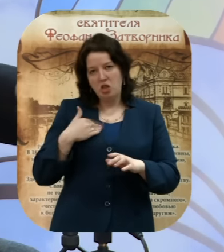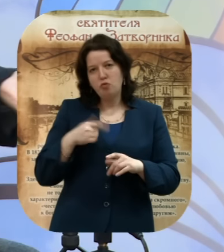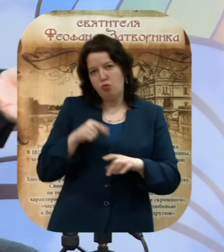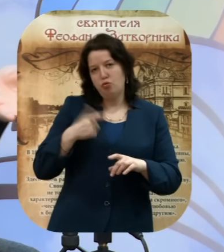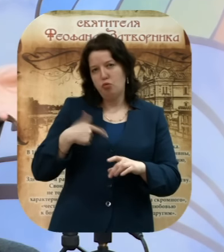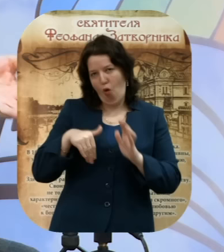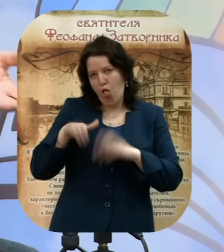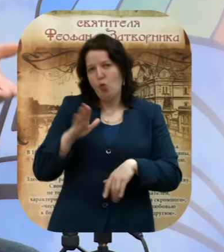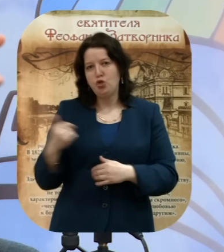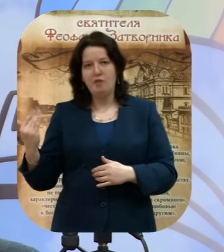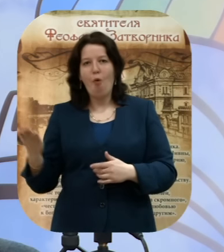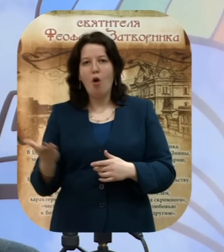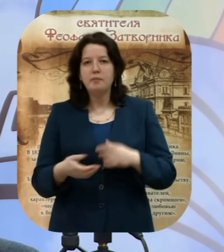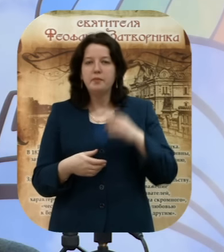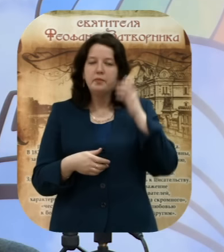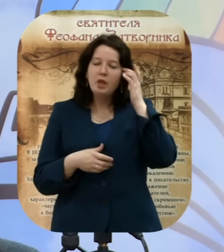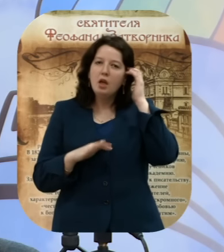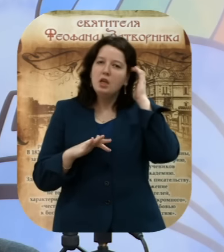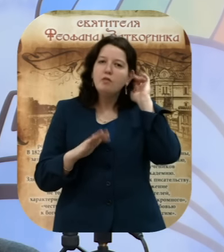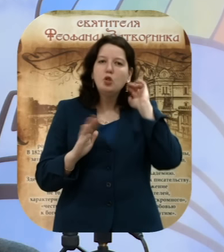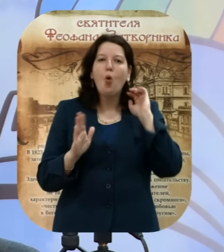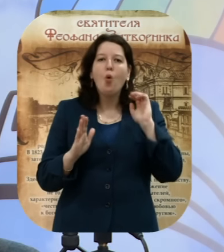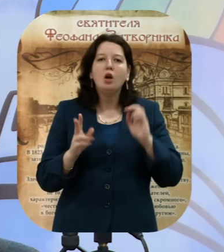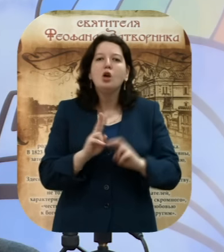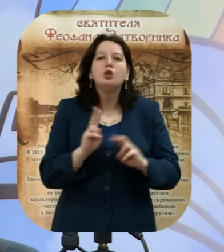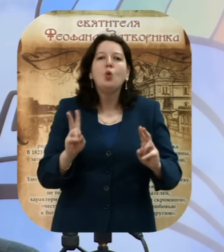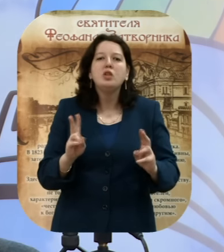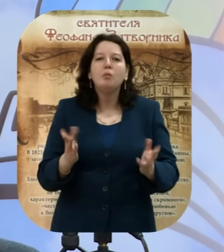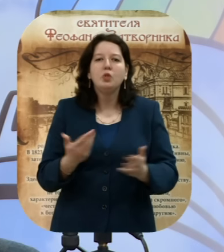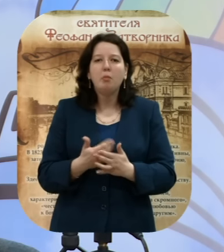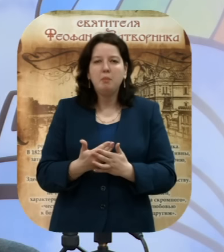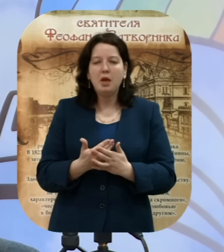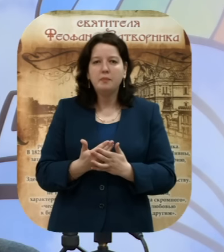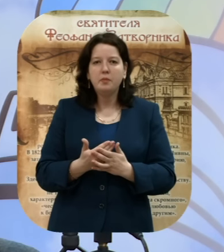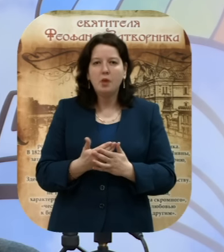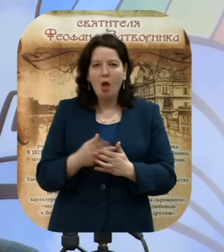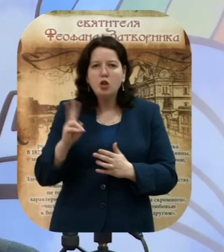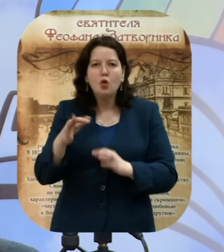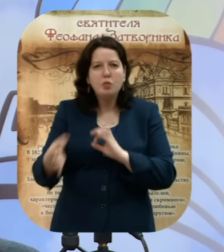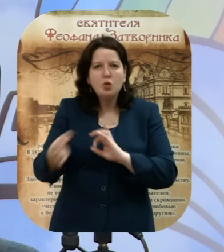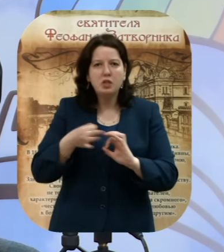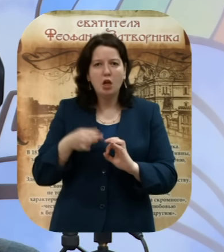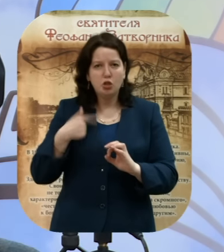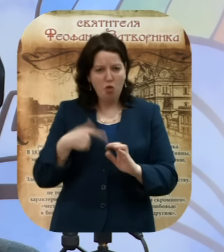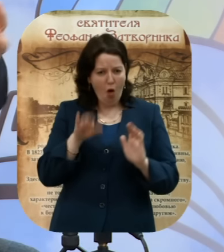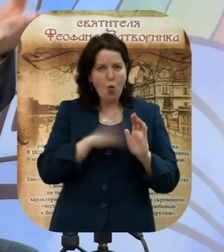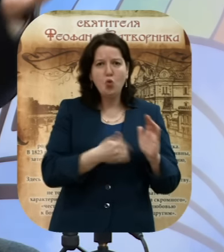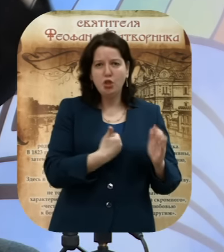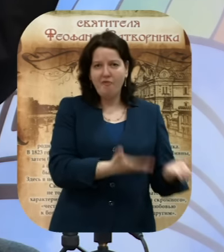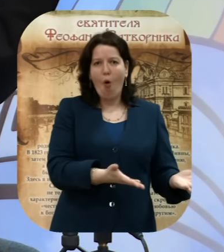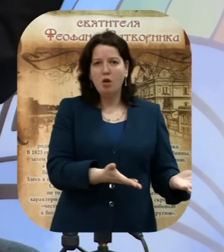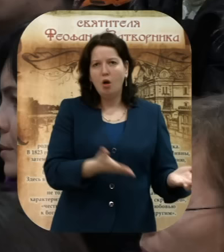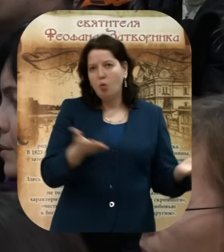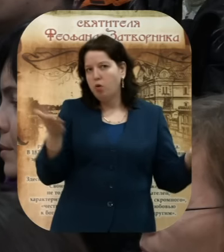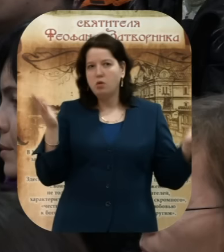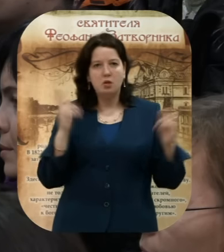лучше его. И вдруг мне кто-нибудь тут скажет, что я хуже его. О, Боже